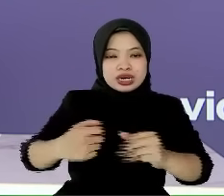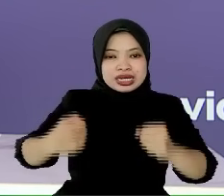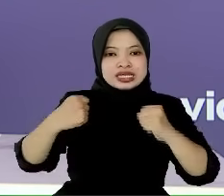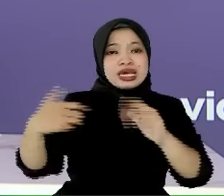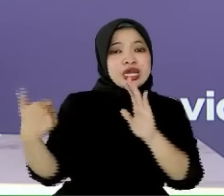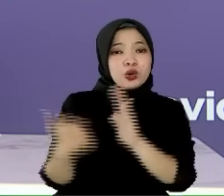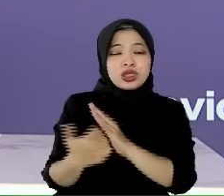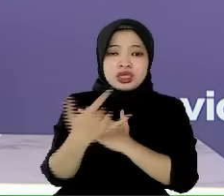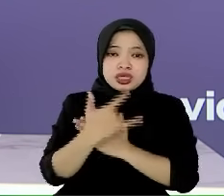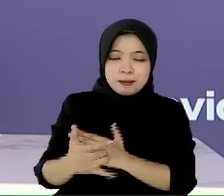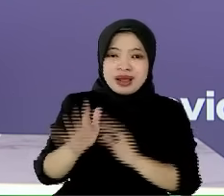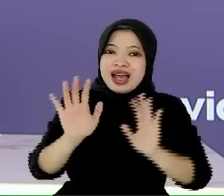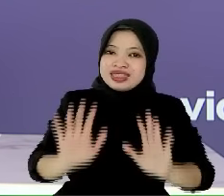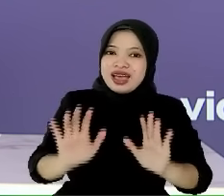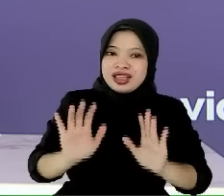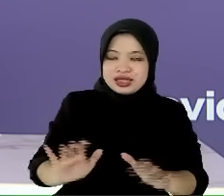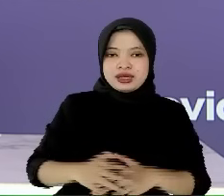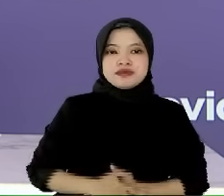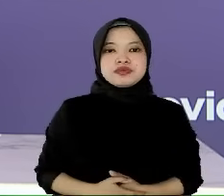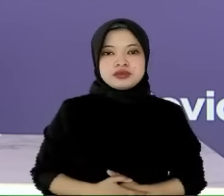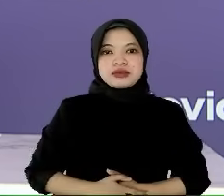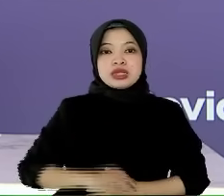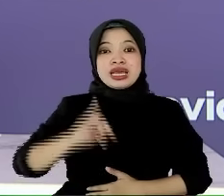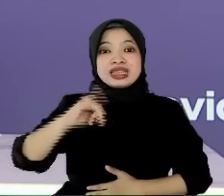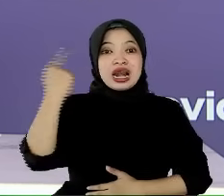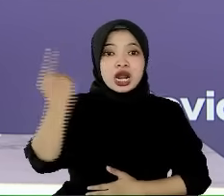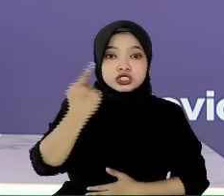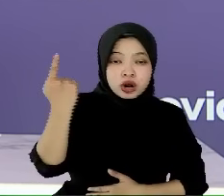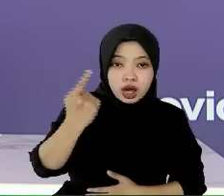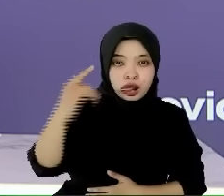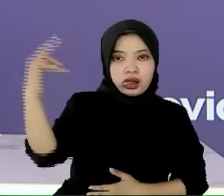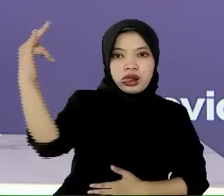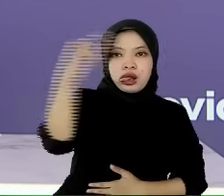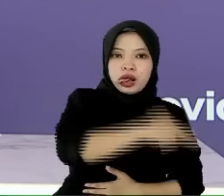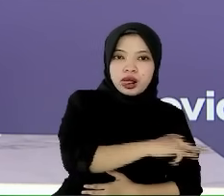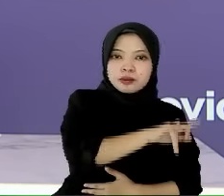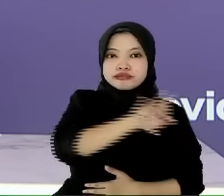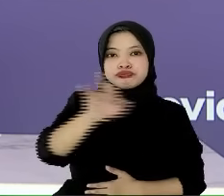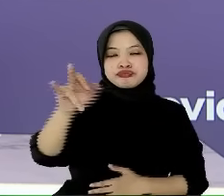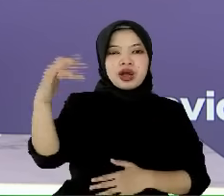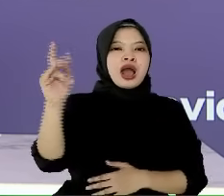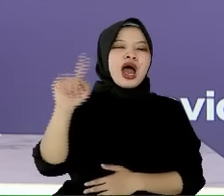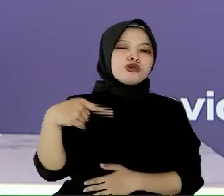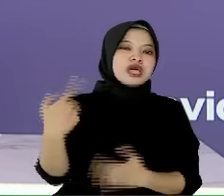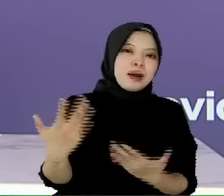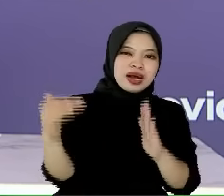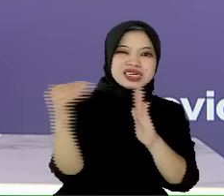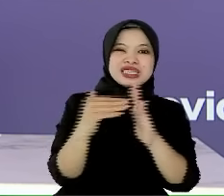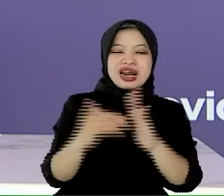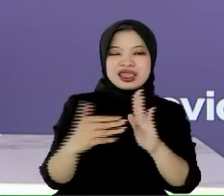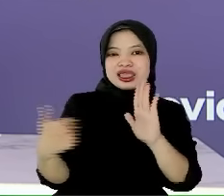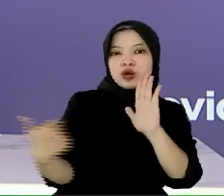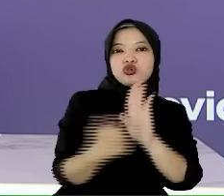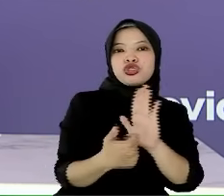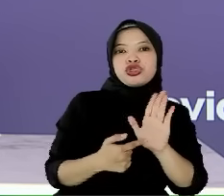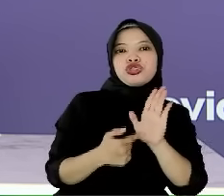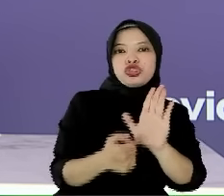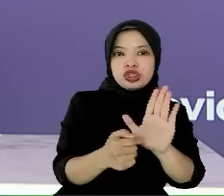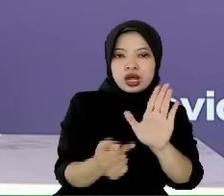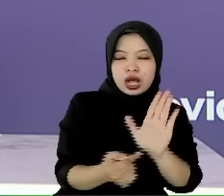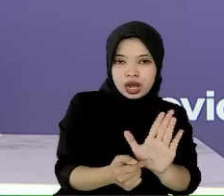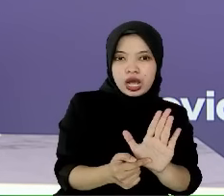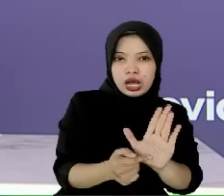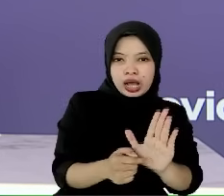kehati-hatian. Pembukaan pintu masuk internasional tersebut pun akan tetap memperhatikan pemenuhan syarat perjalanan dan